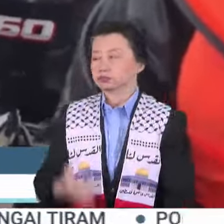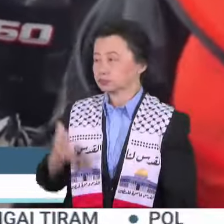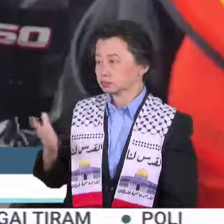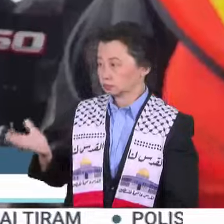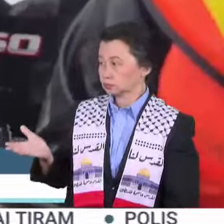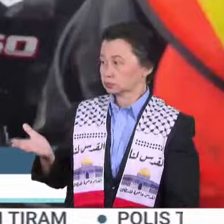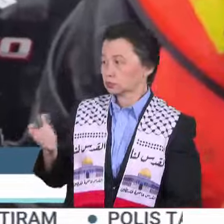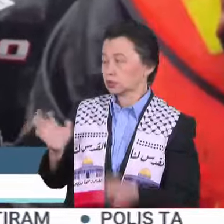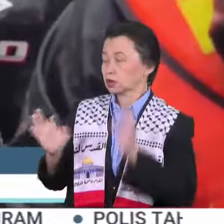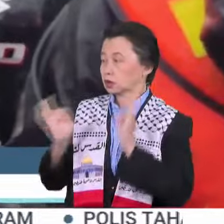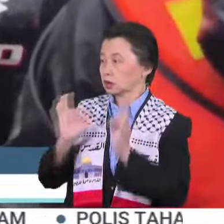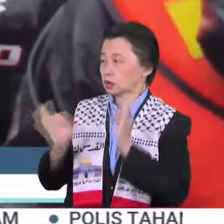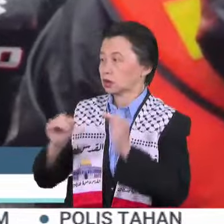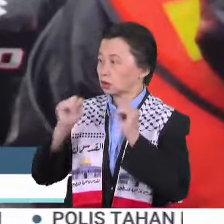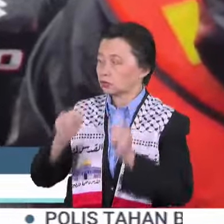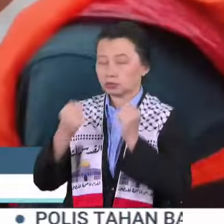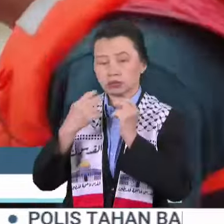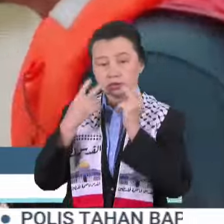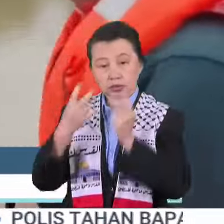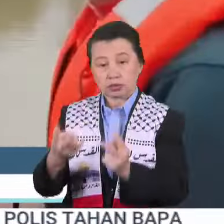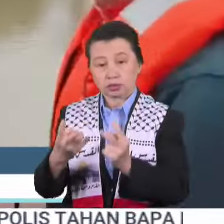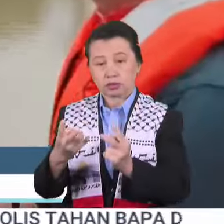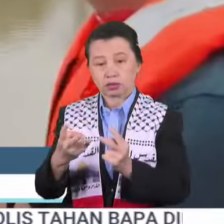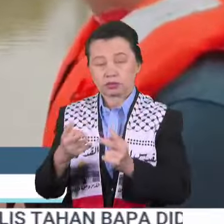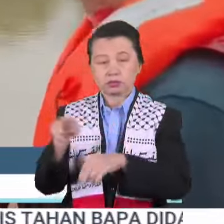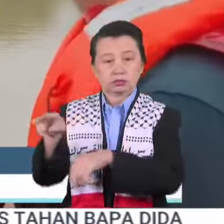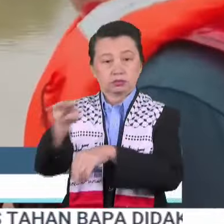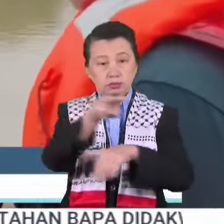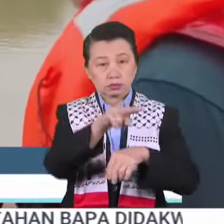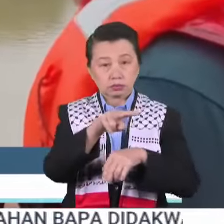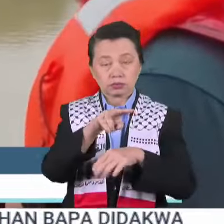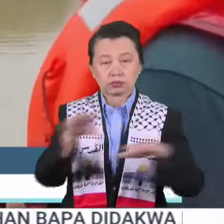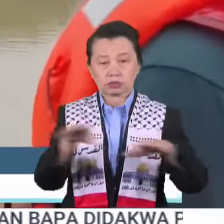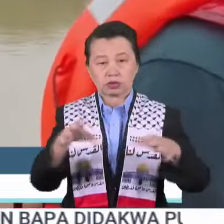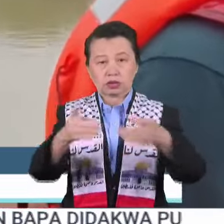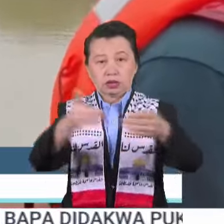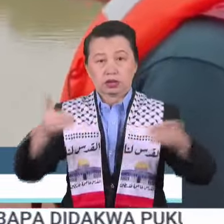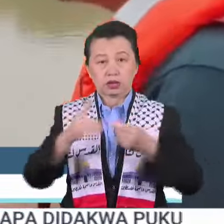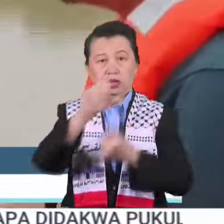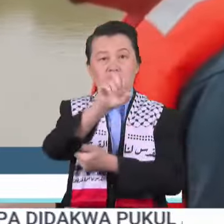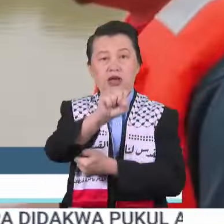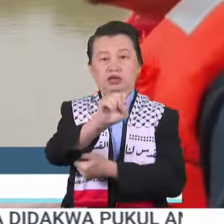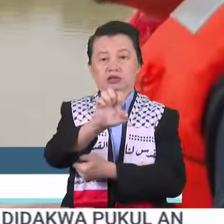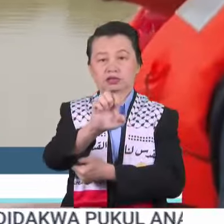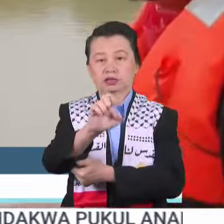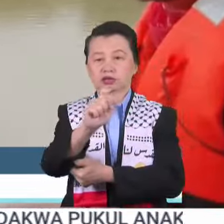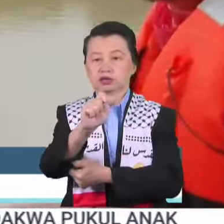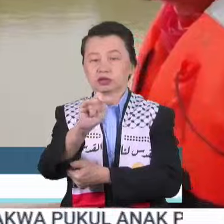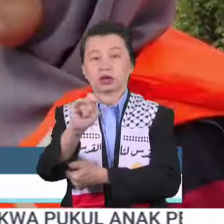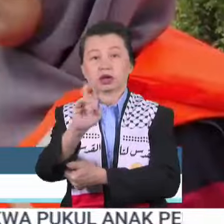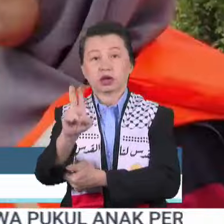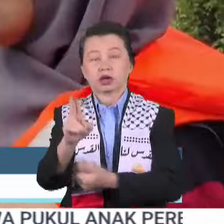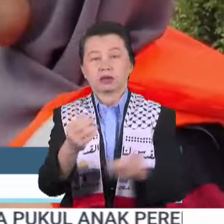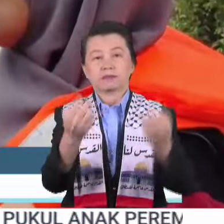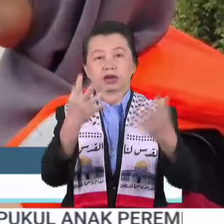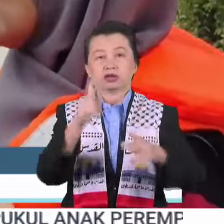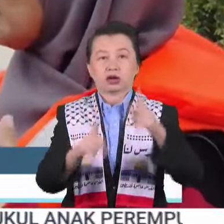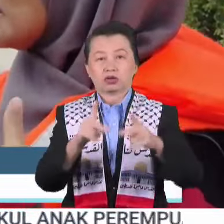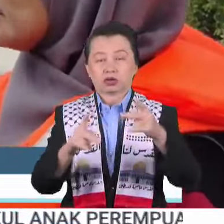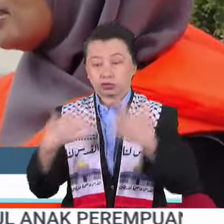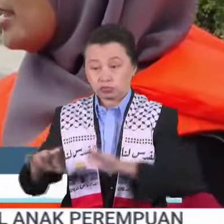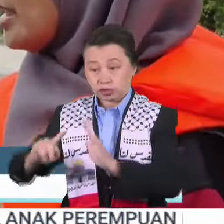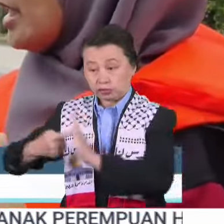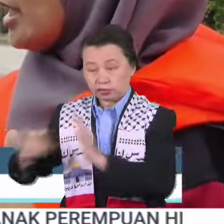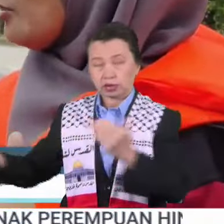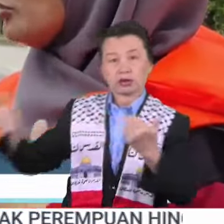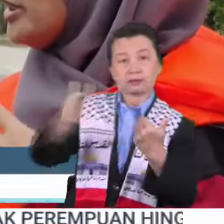Jadi kalau dapat dilihat melalui tinjauan dia yang dilakukan di daerah Setiu ini, telah ramai penduduk yang mula pulang ke